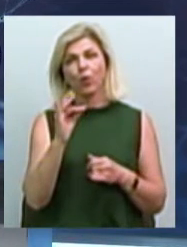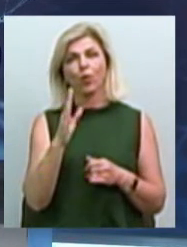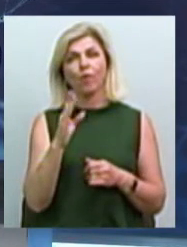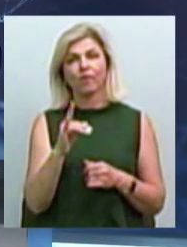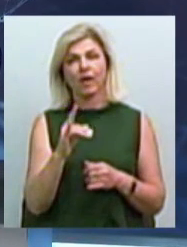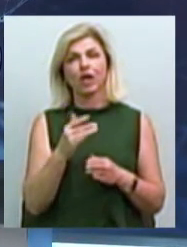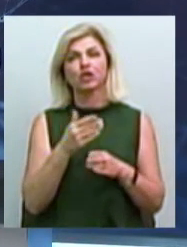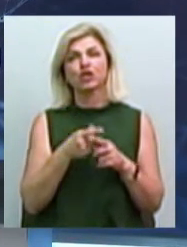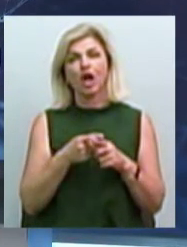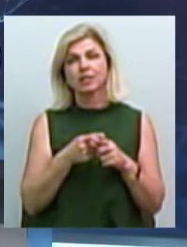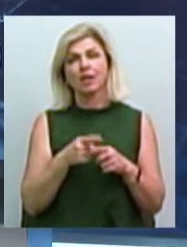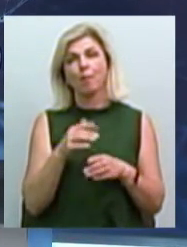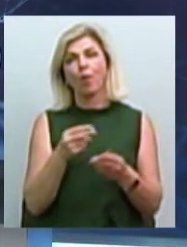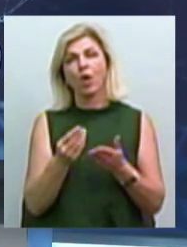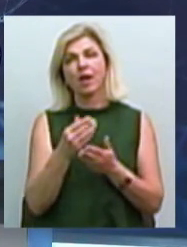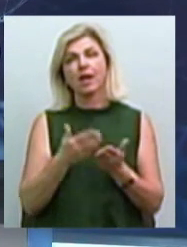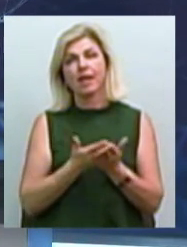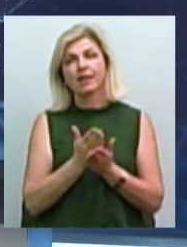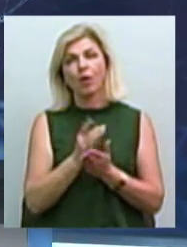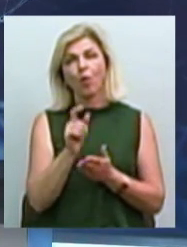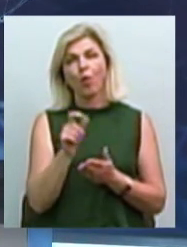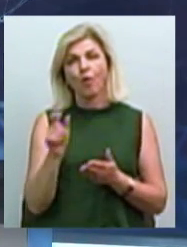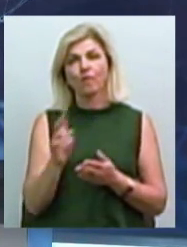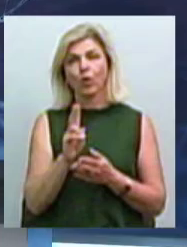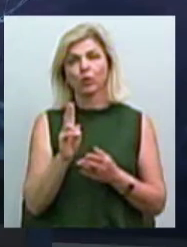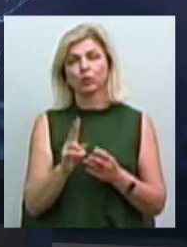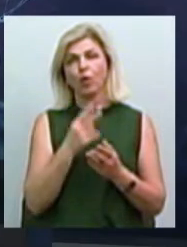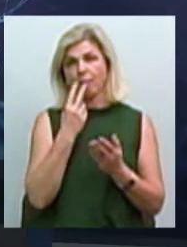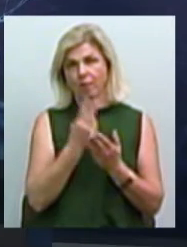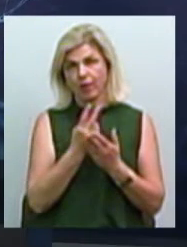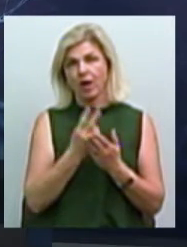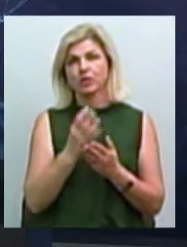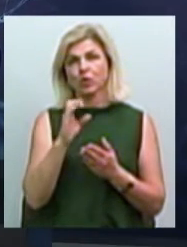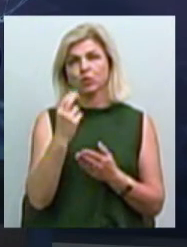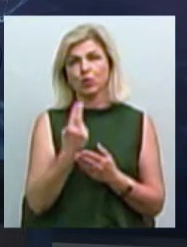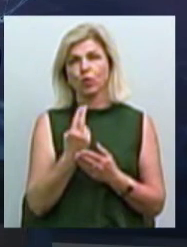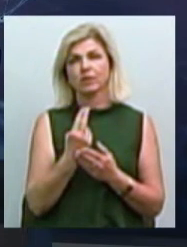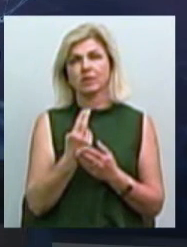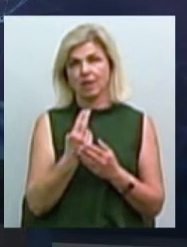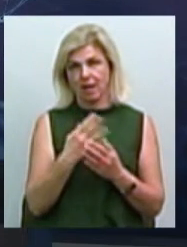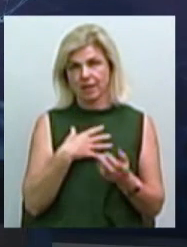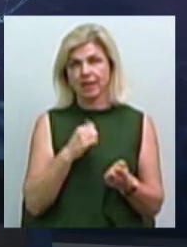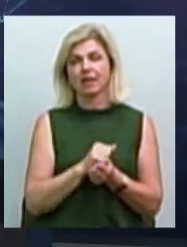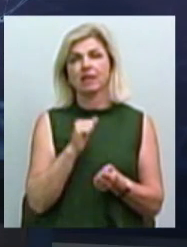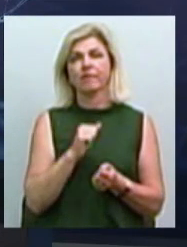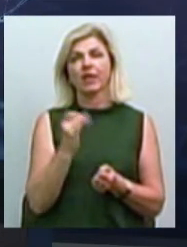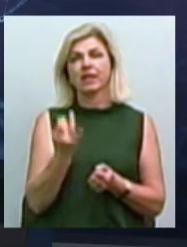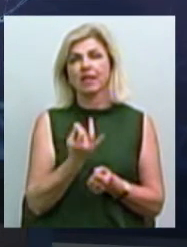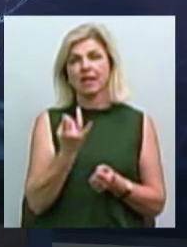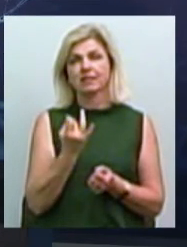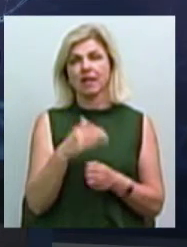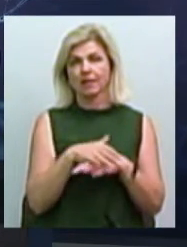части політиків, які декларируют социальную ориентированность, которые отстаивают якобы интересы